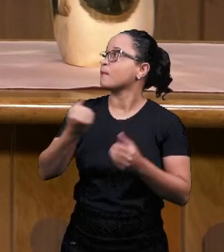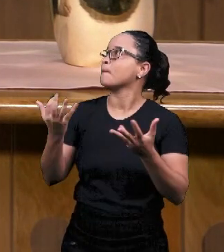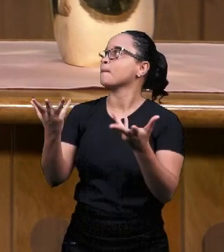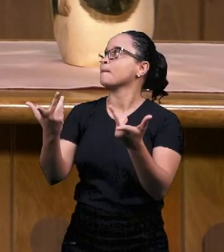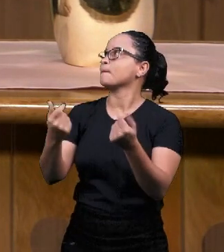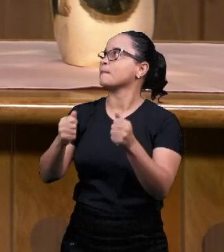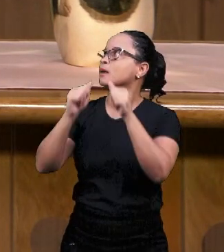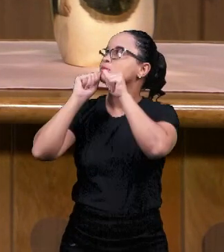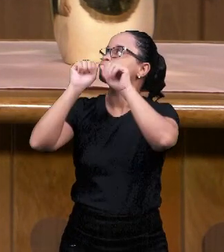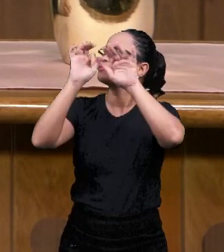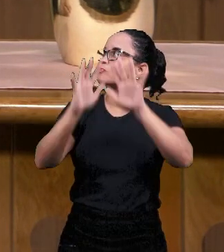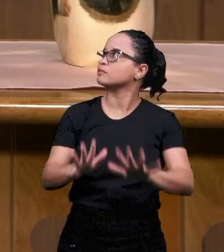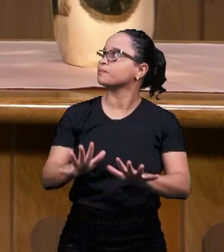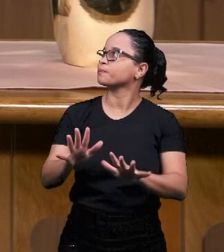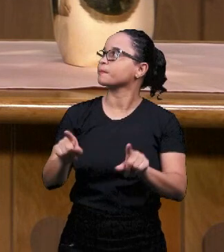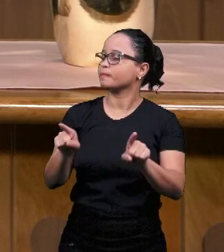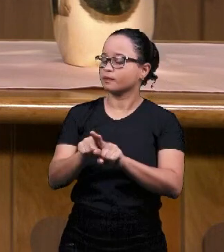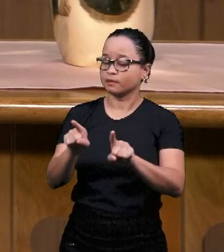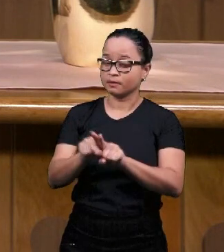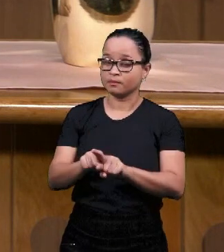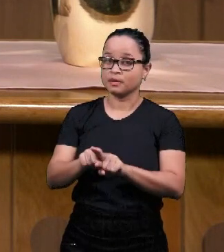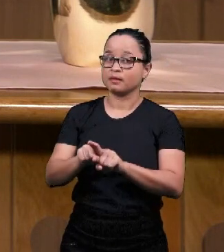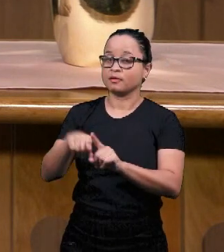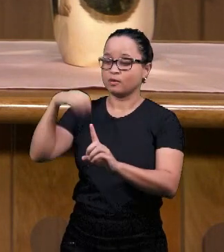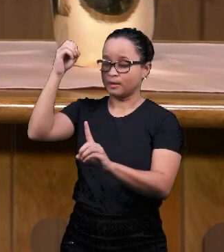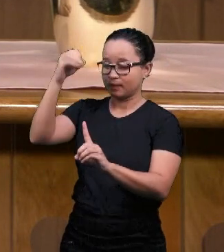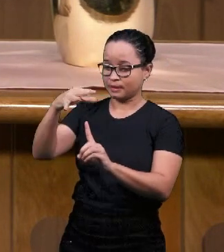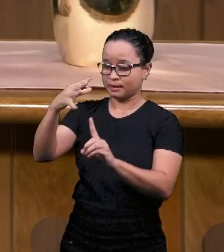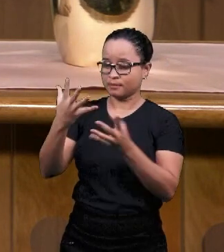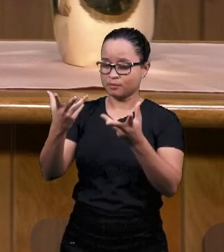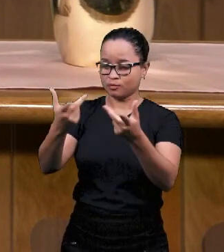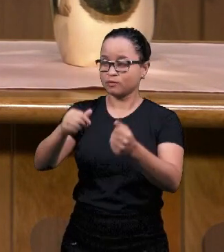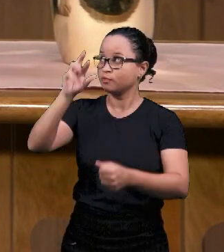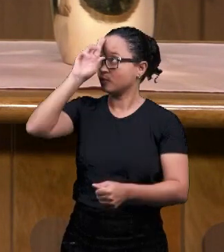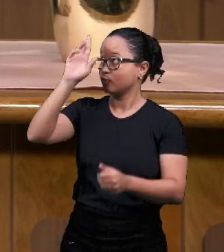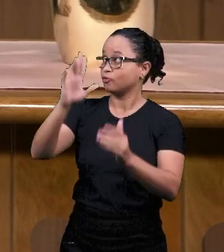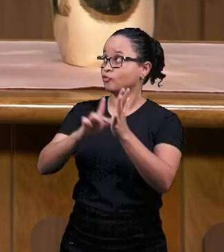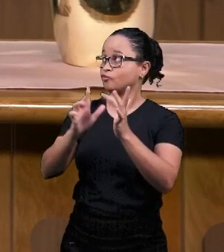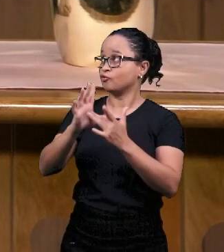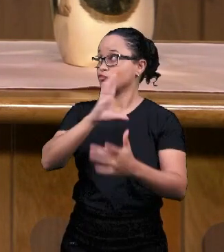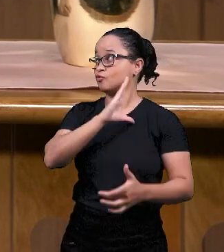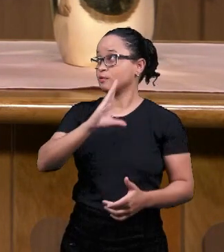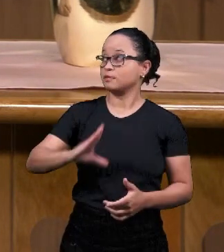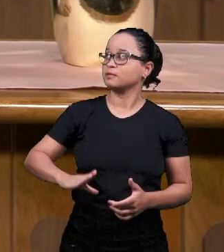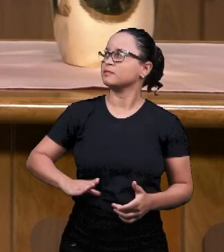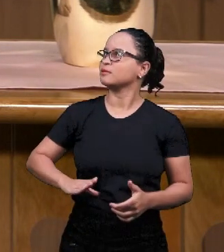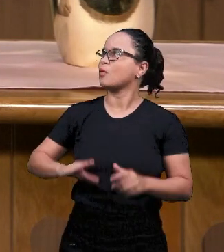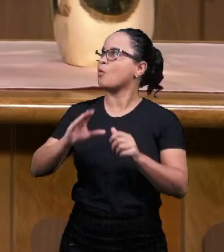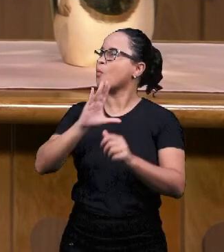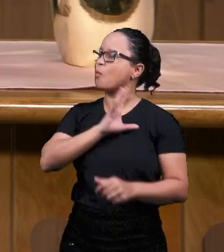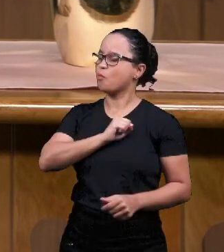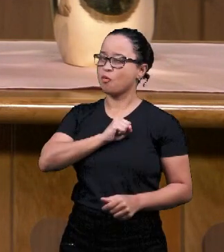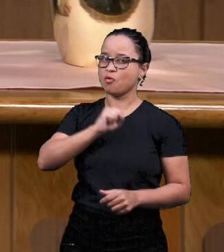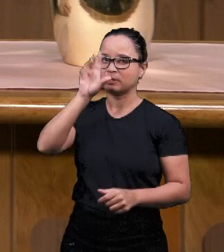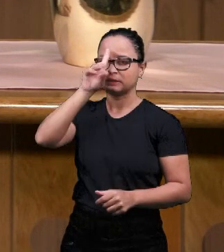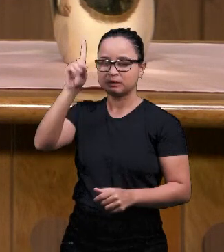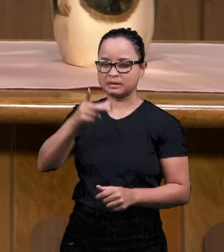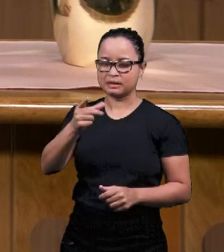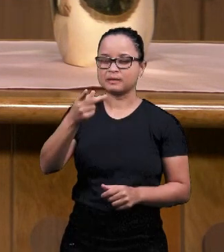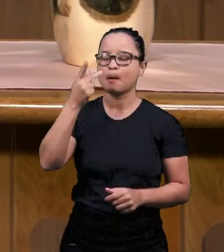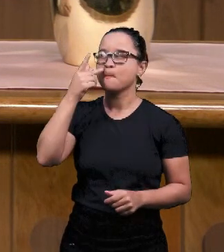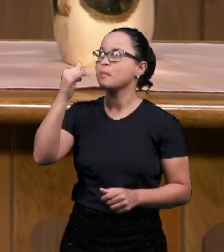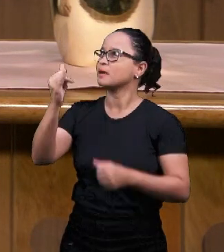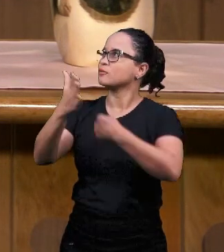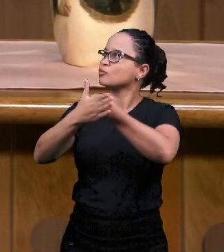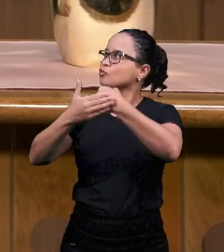этом. Благослови нас. И во имя Твое мы исповедуем благодать Господа Иисуса, любовь Бога Отца и